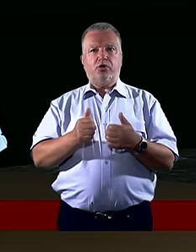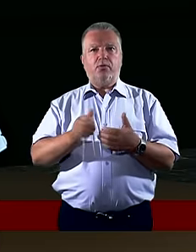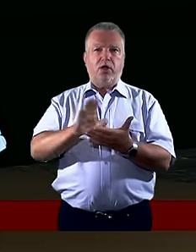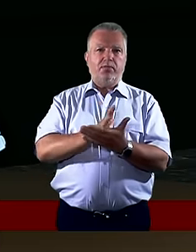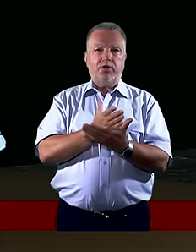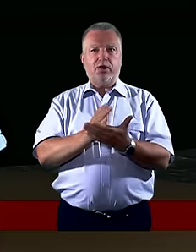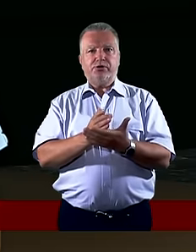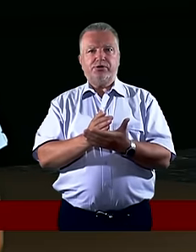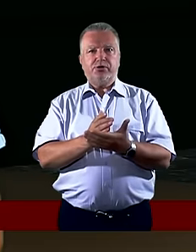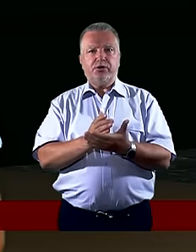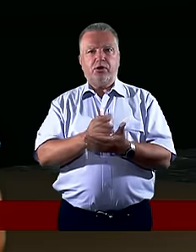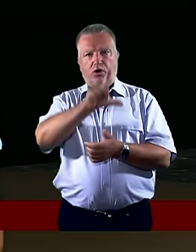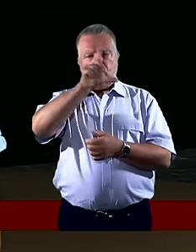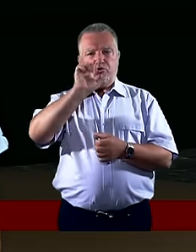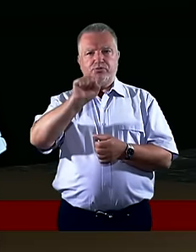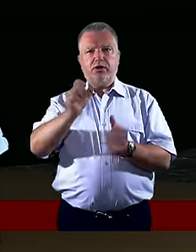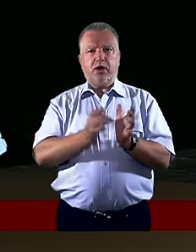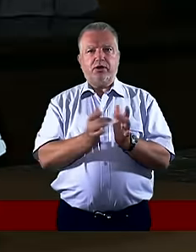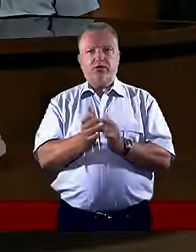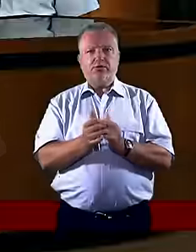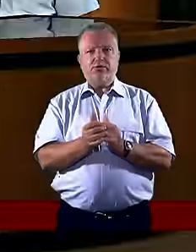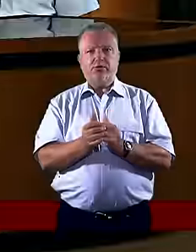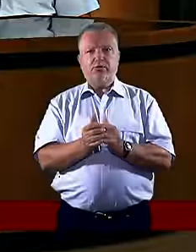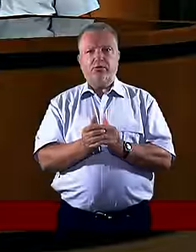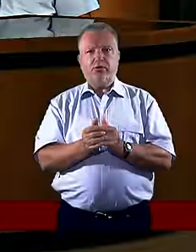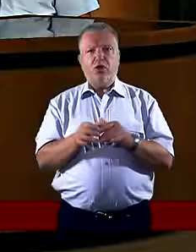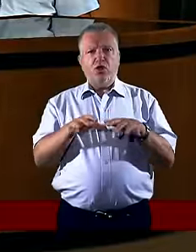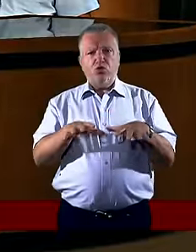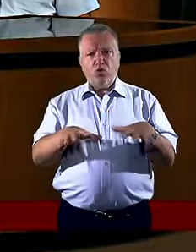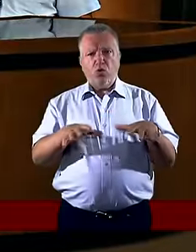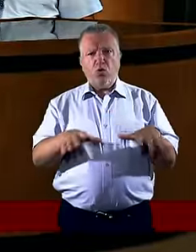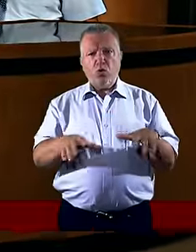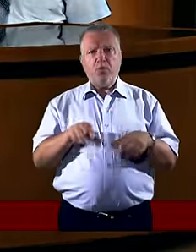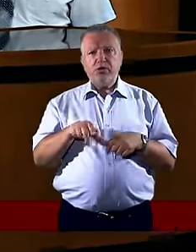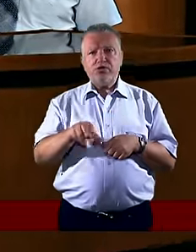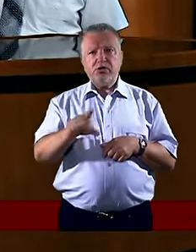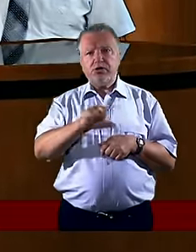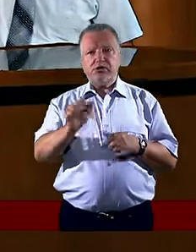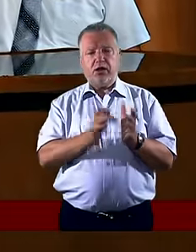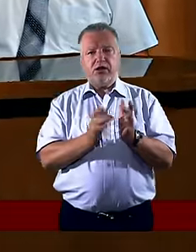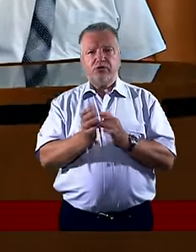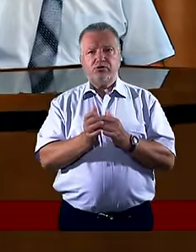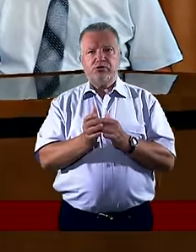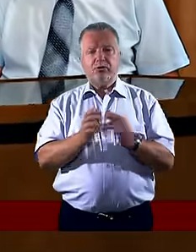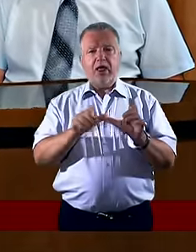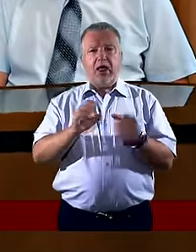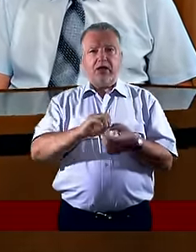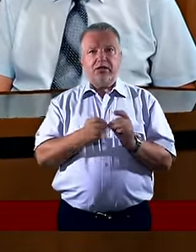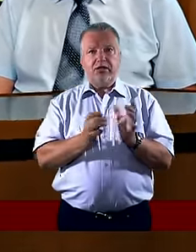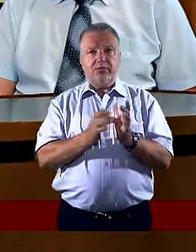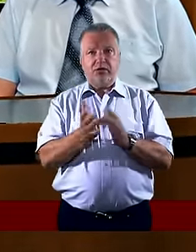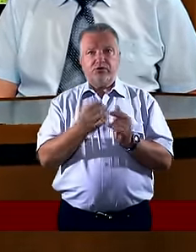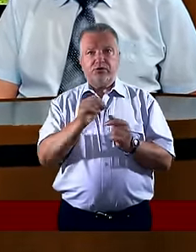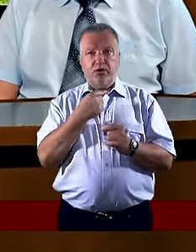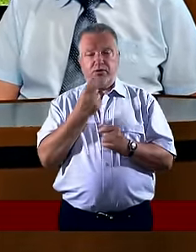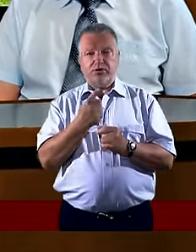stoją między nimi a Jezusem. Taka duchowa lekcja, zobaczcie. Rzeczywiście, tłumy szły za Jezusem, każdy chciał się z nim spotkać, ale gdyby